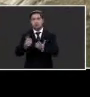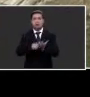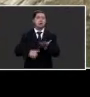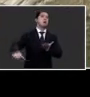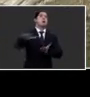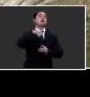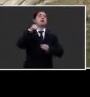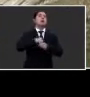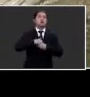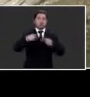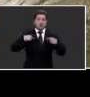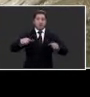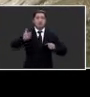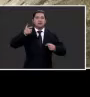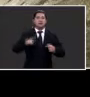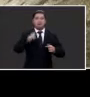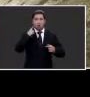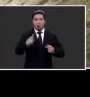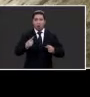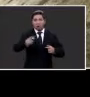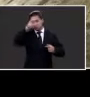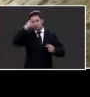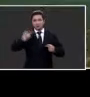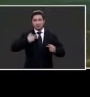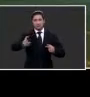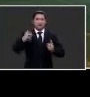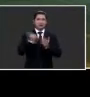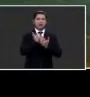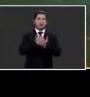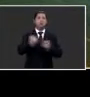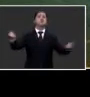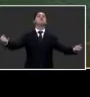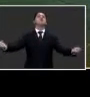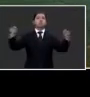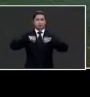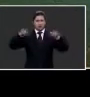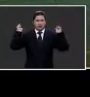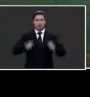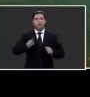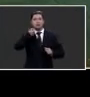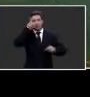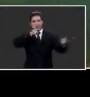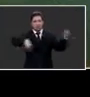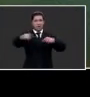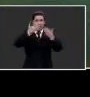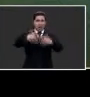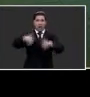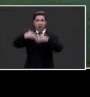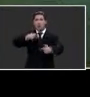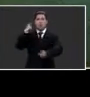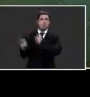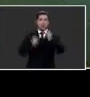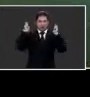bunları da çevrecin maskesiyle ülkemizin kazanımlarına saldıran marjinallerin engelleme